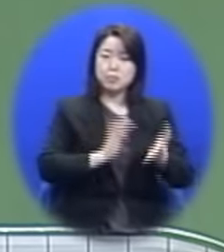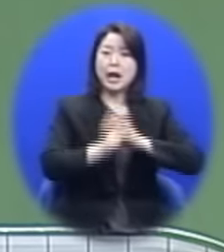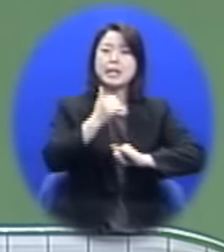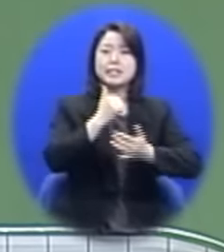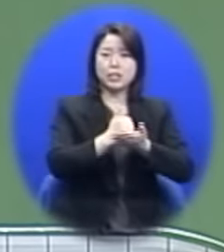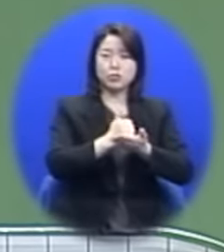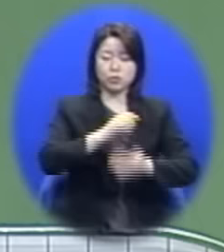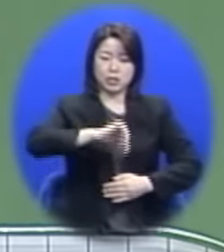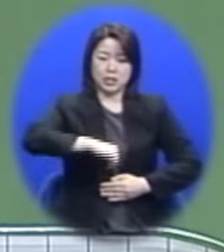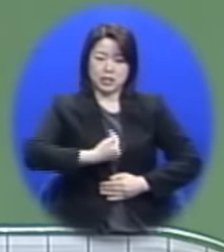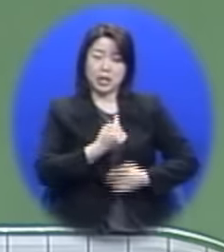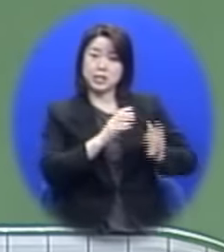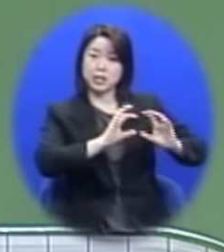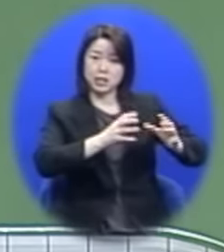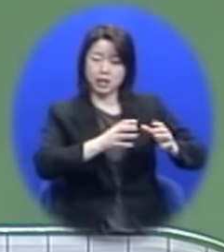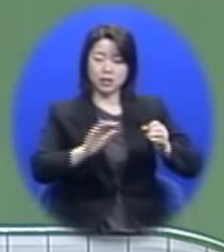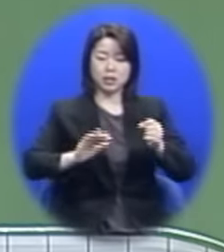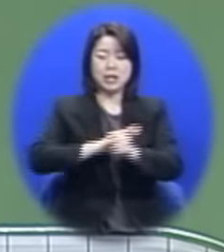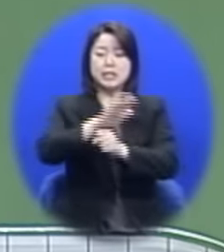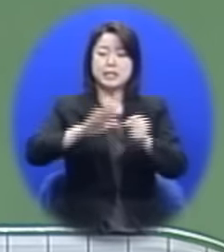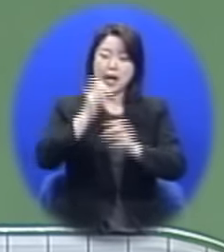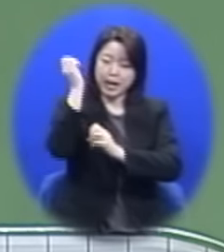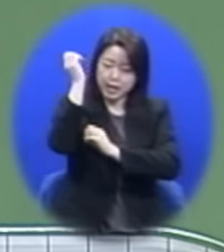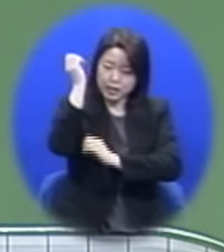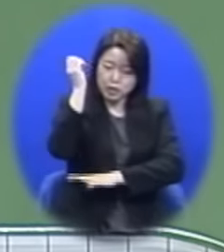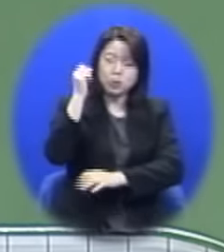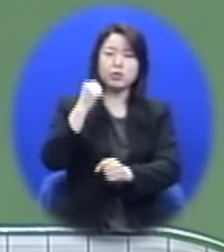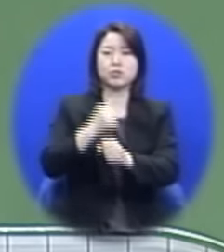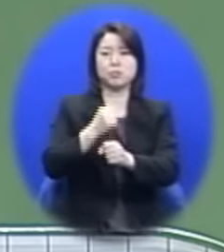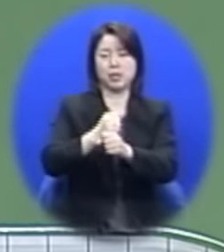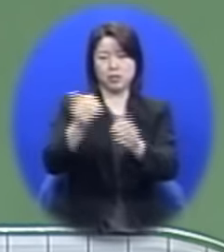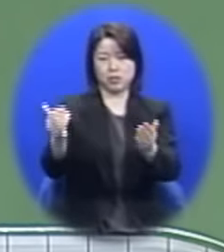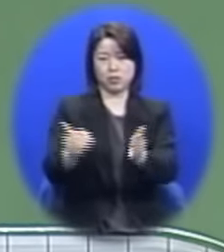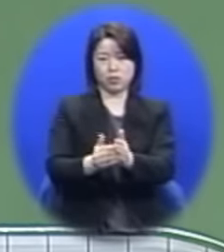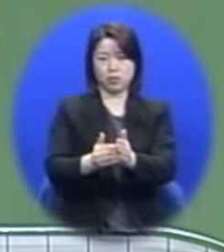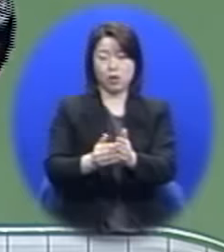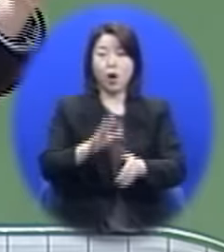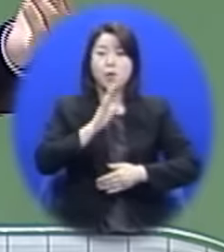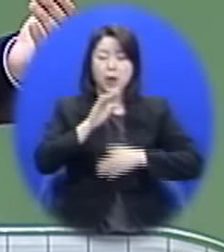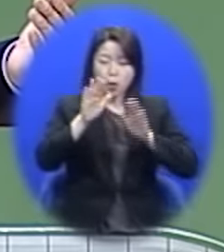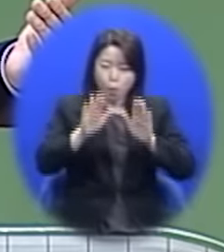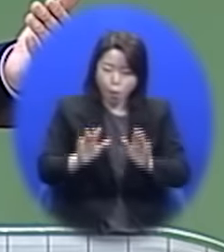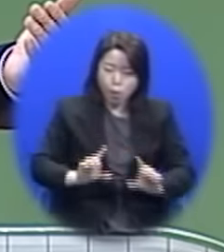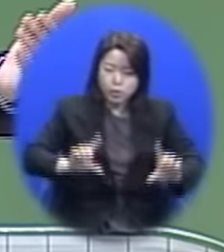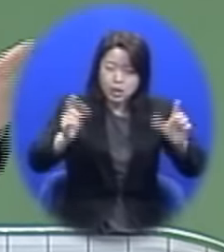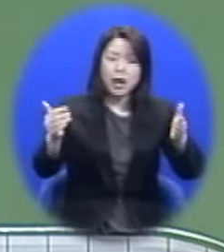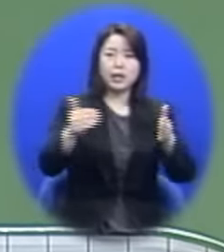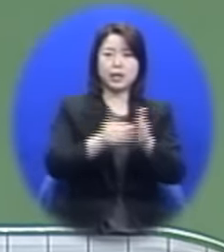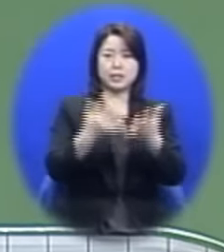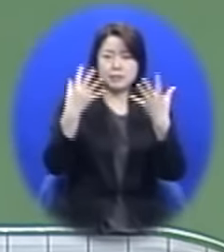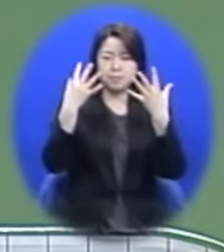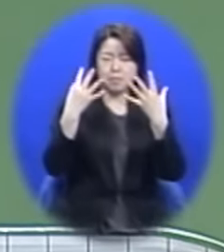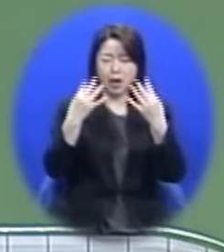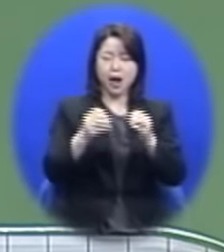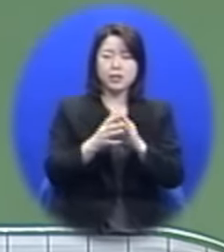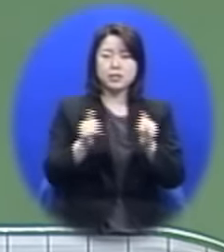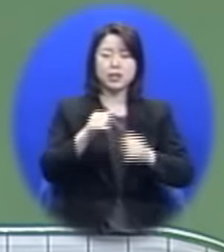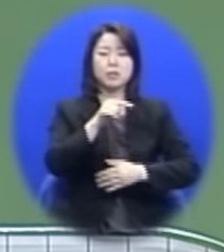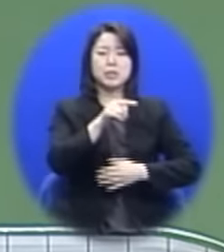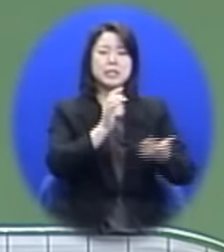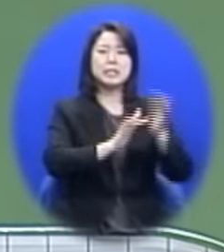제국을 사랑에 기초해서 세웠다. 그리고 바로 오늘날까지 수백만 명의 사람들이 그를 위해 죽고